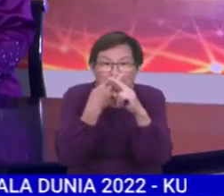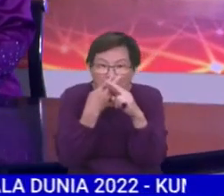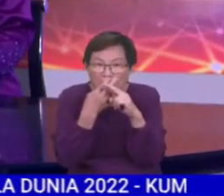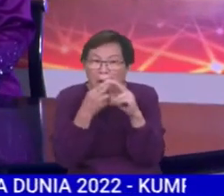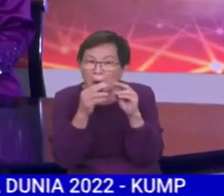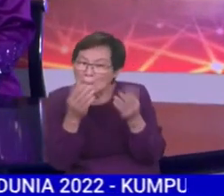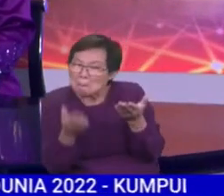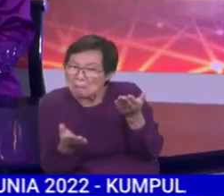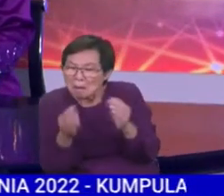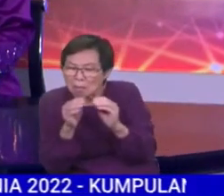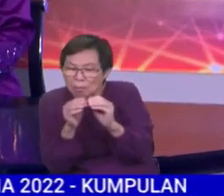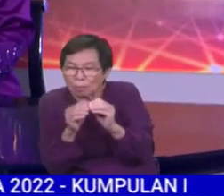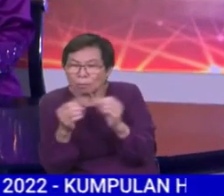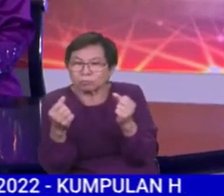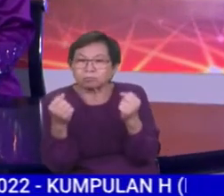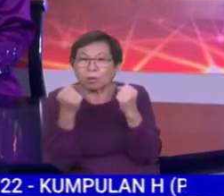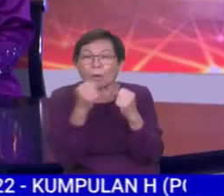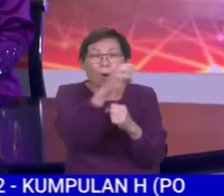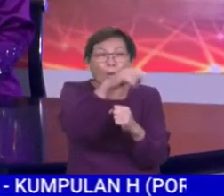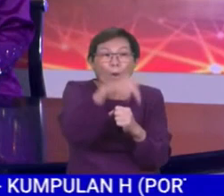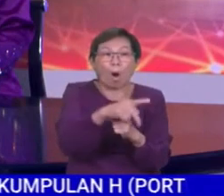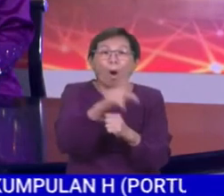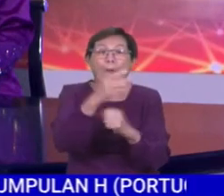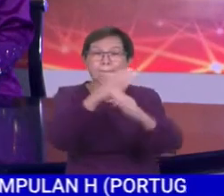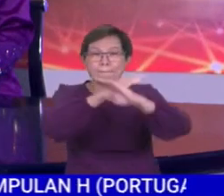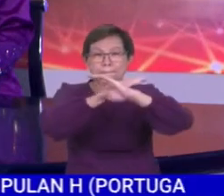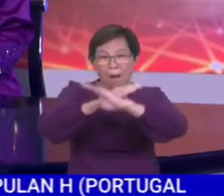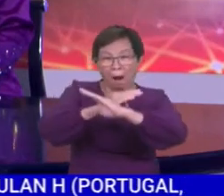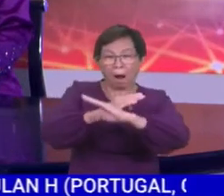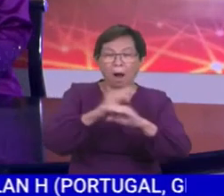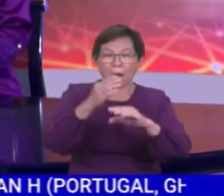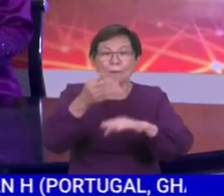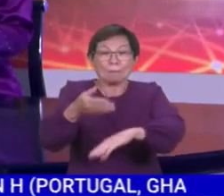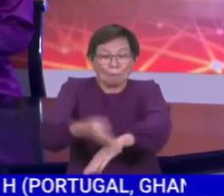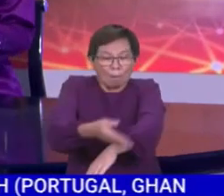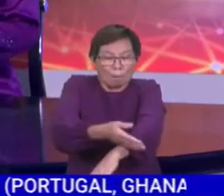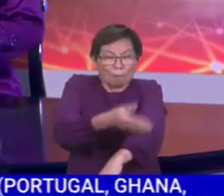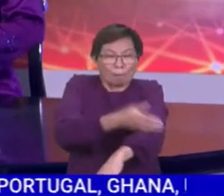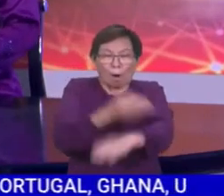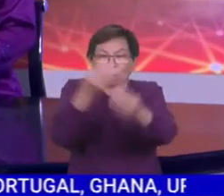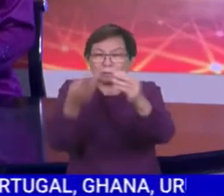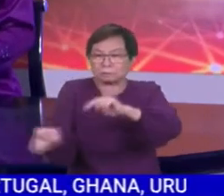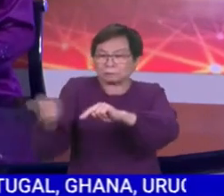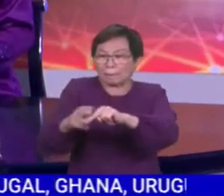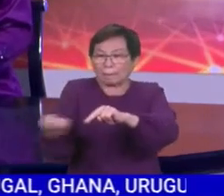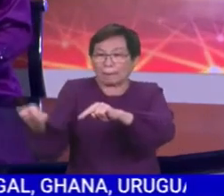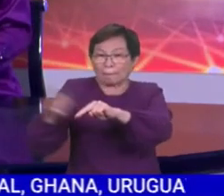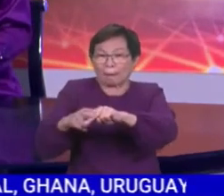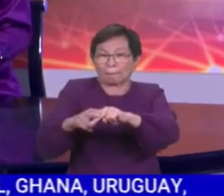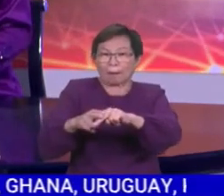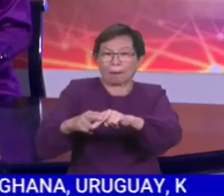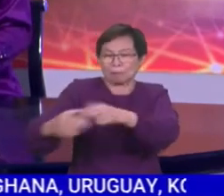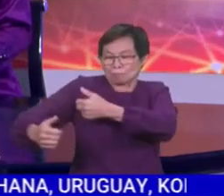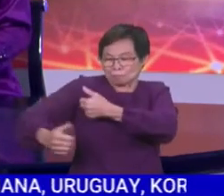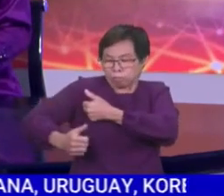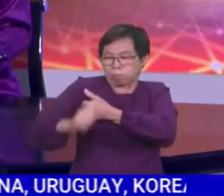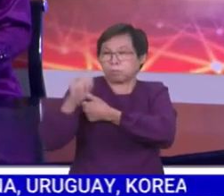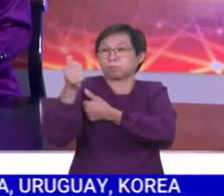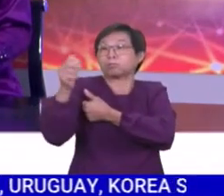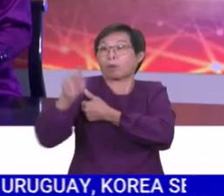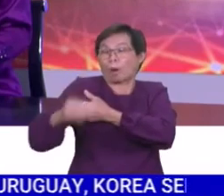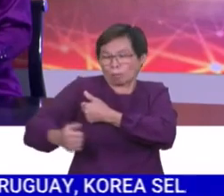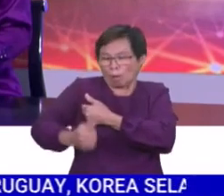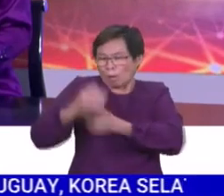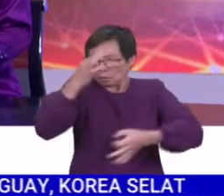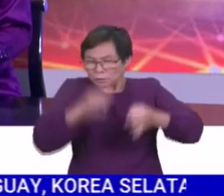meningkat. Sehubungan itu, kekuatan Ob Benteng akan ditingkatkan dengan menambah jumlah anggota Angkatan Tentera Malaysia ATM